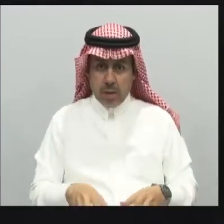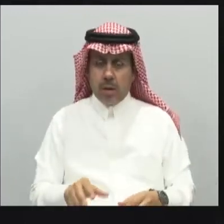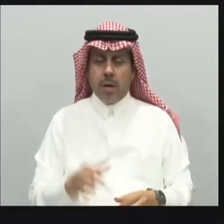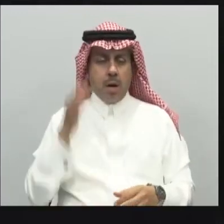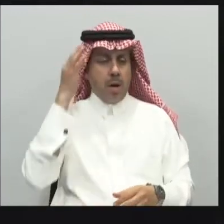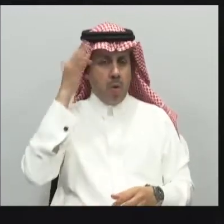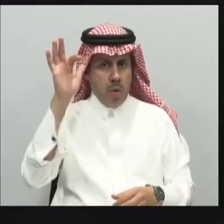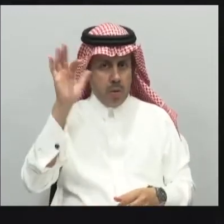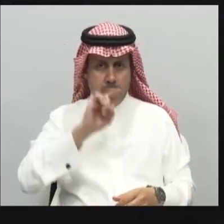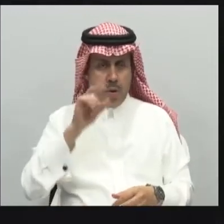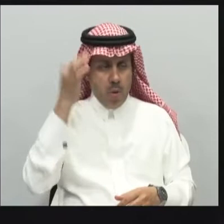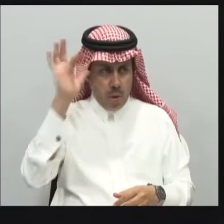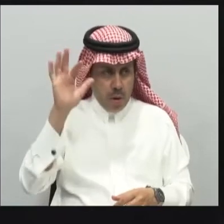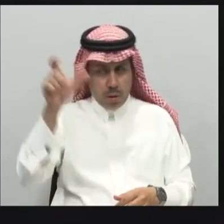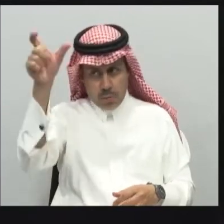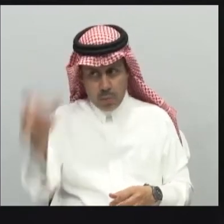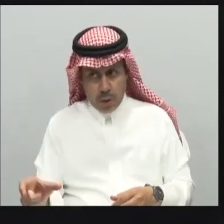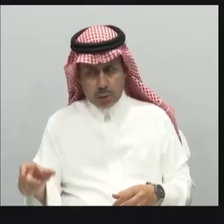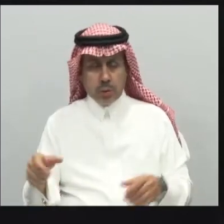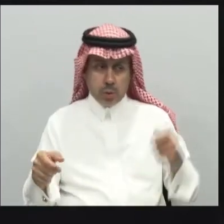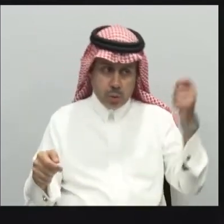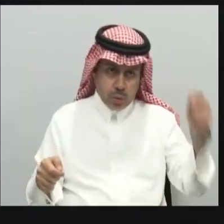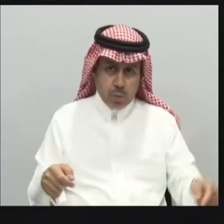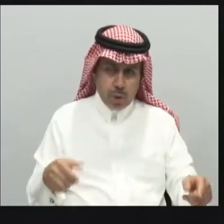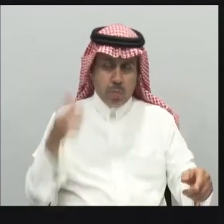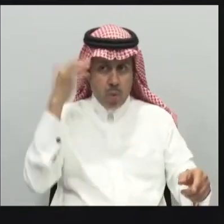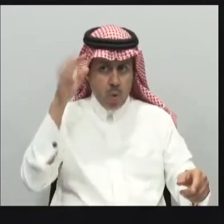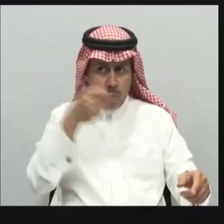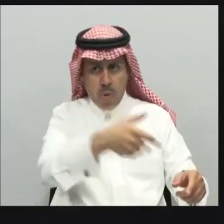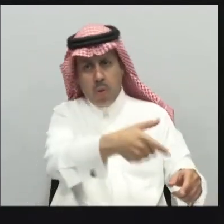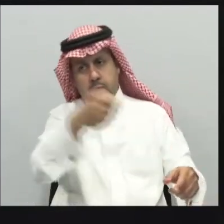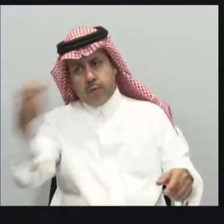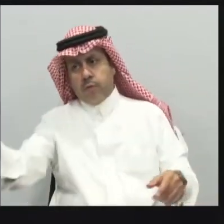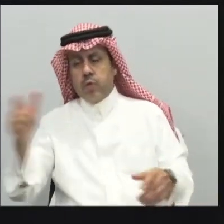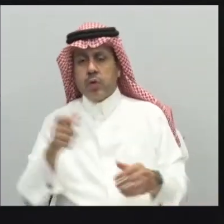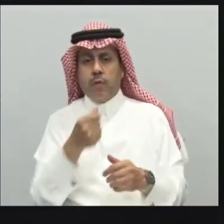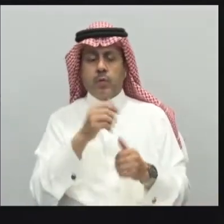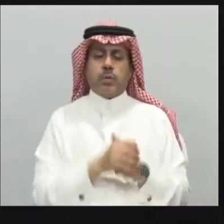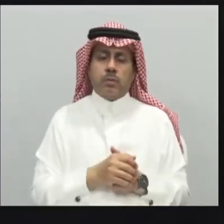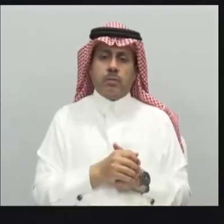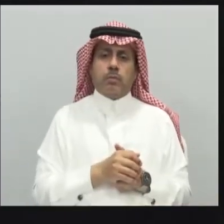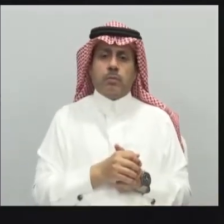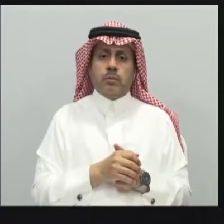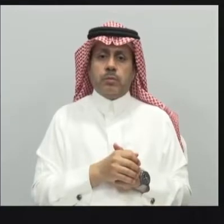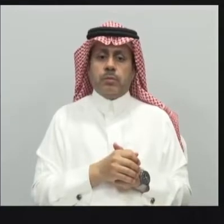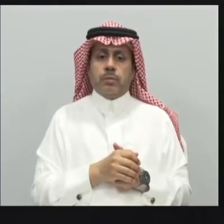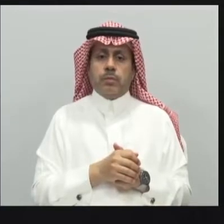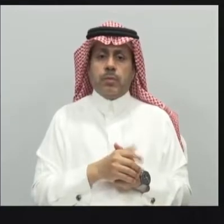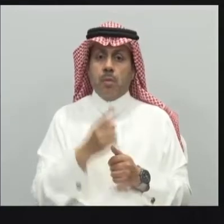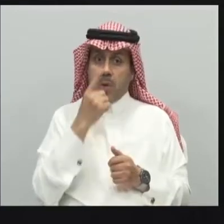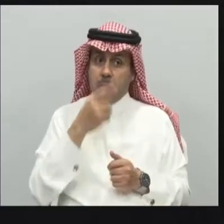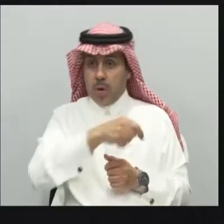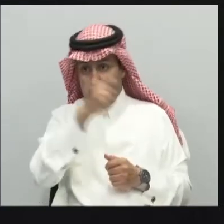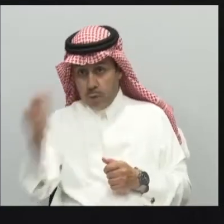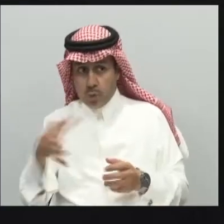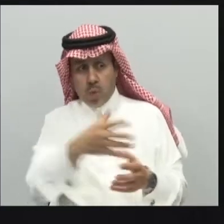الخيار للمشتريط اما ان يقبل واما ان ترد له السلعه وهذا يبين لك الفرق